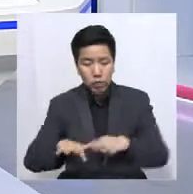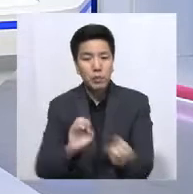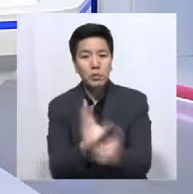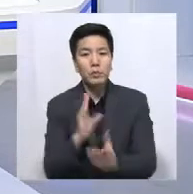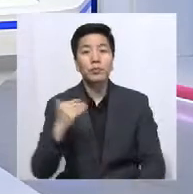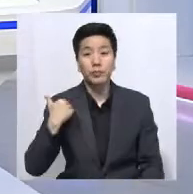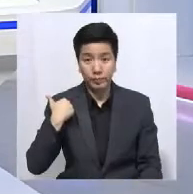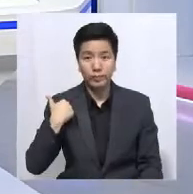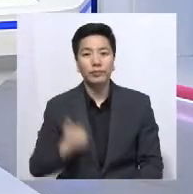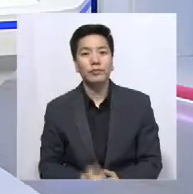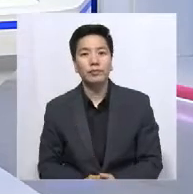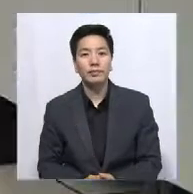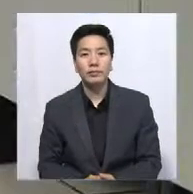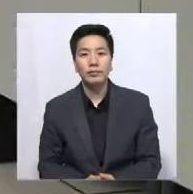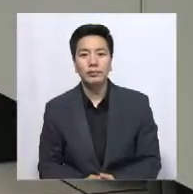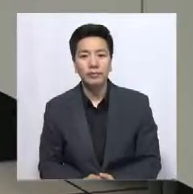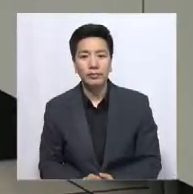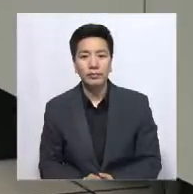ครับ